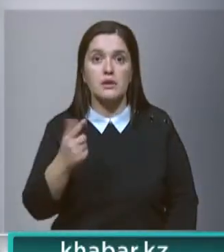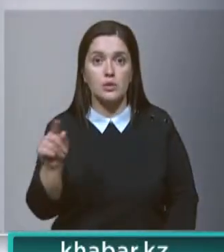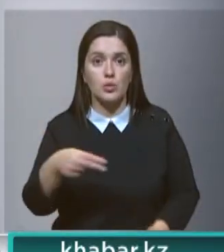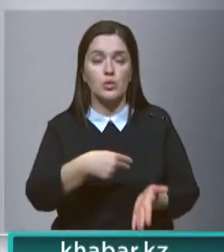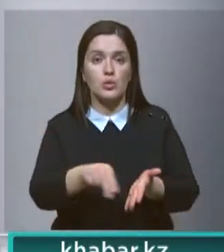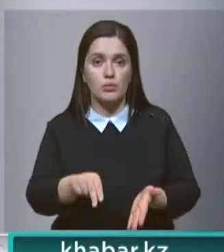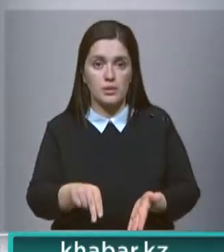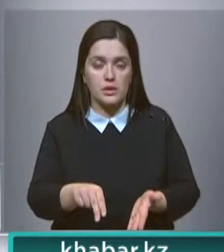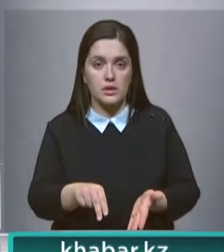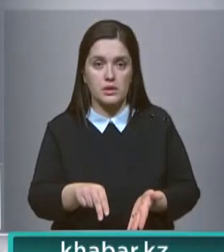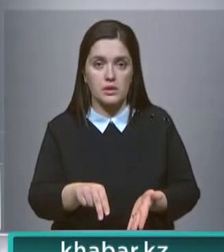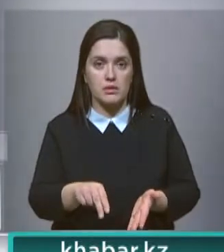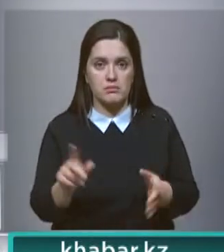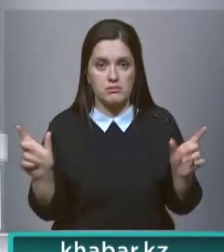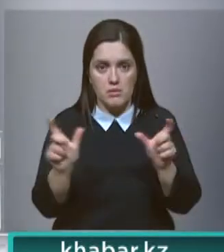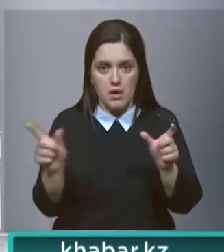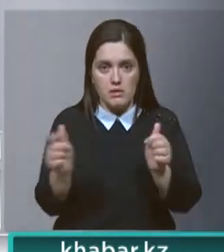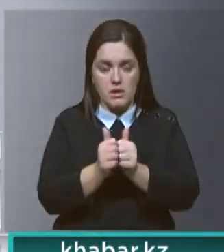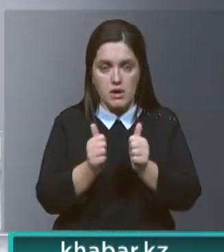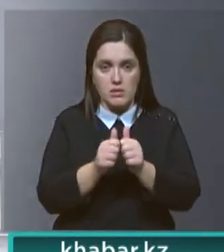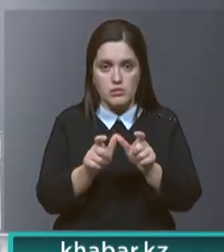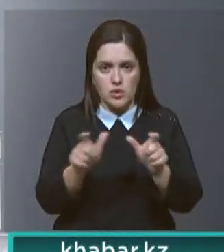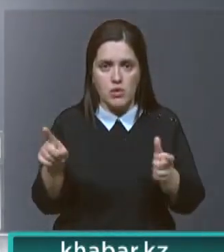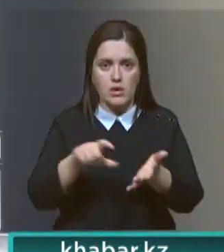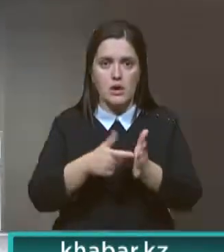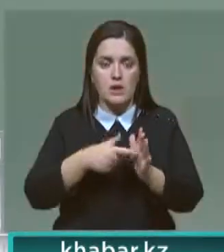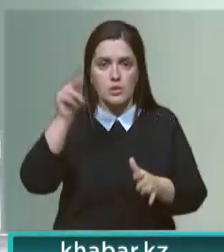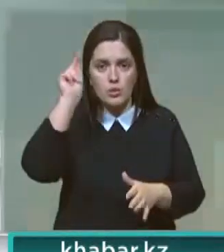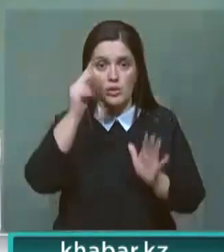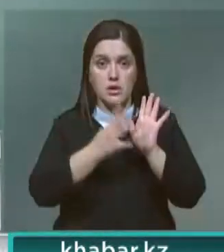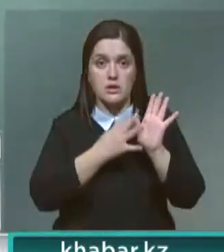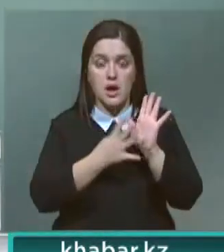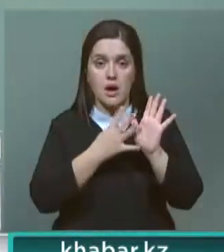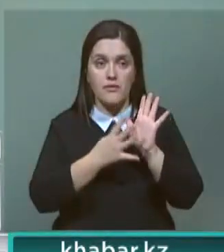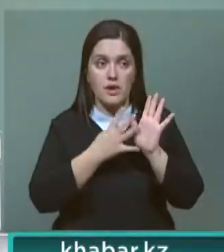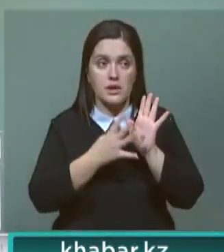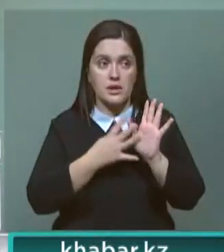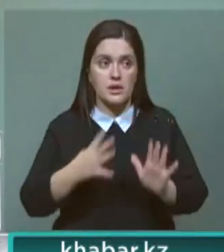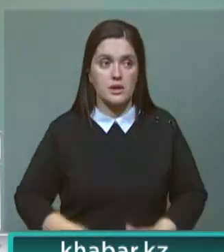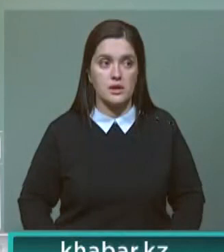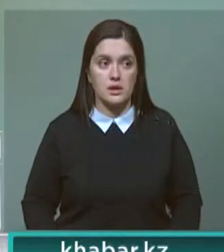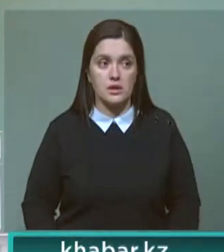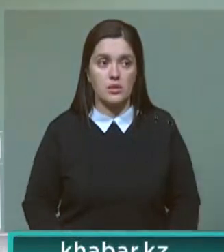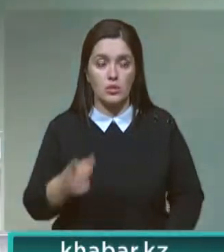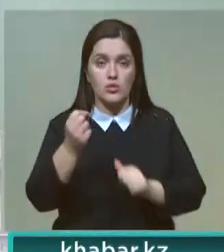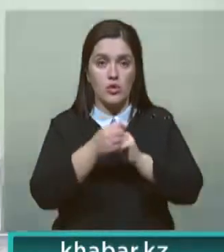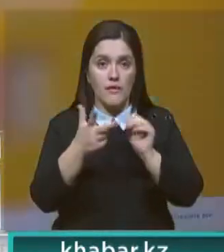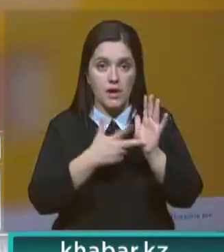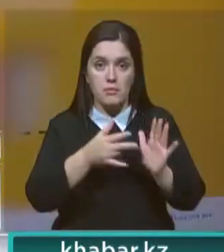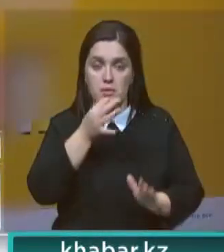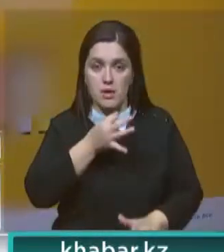В Сиге, который находится в этой школе. В каком классе ты учишься? В 9-м. В 9-м классе. Тебе нет еще 18?